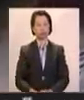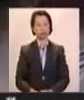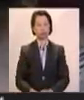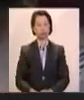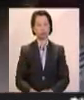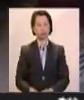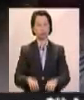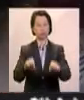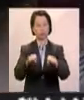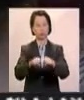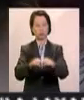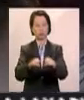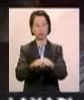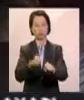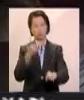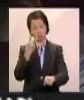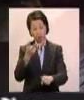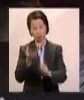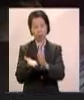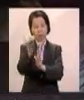tu naik. Kasut nampak naik.